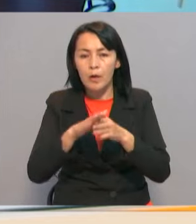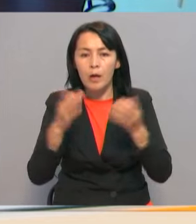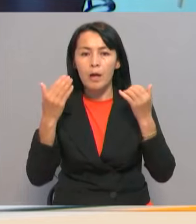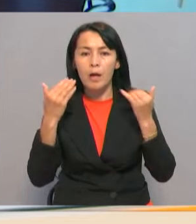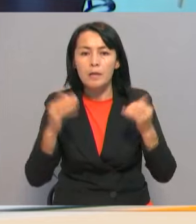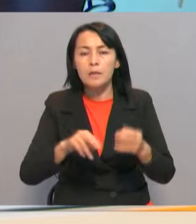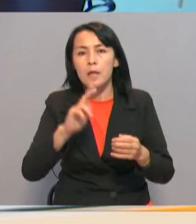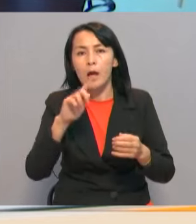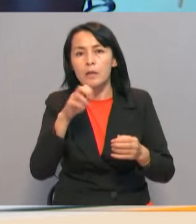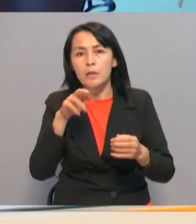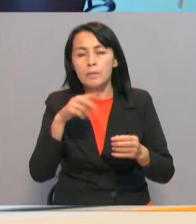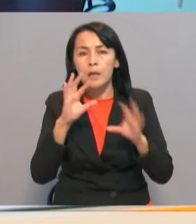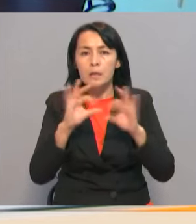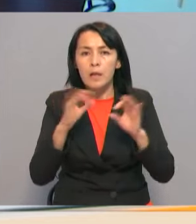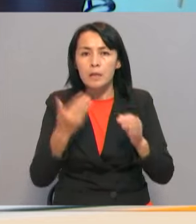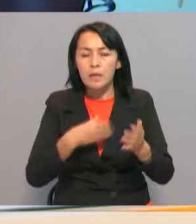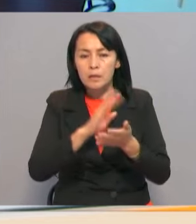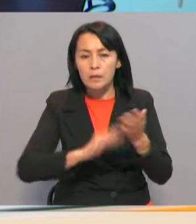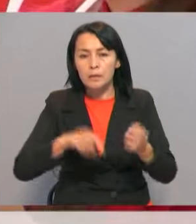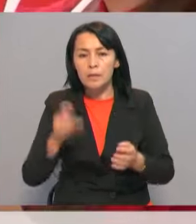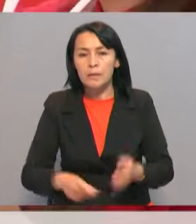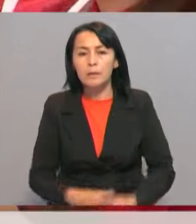июньская Каспижма, расскажет наш корреспондент.